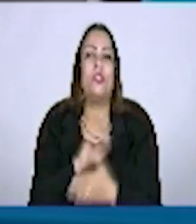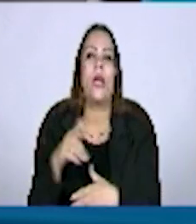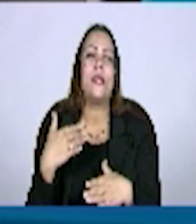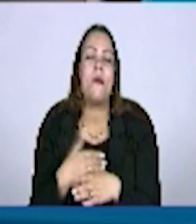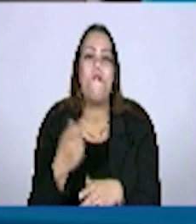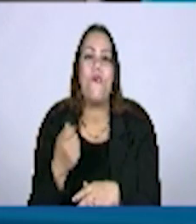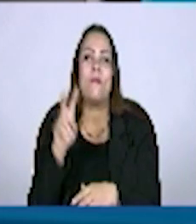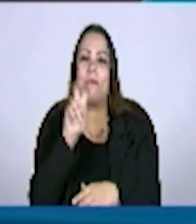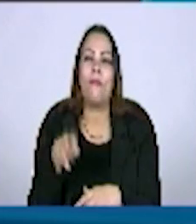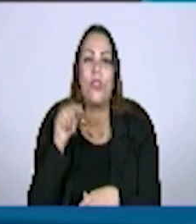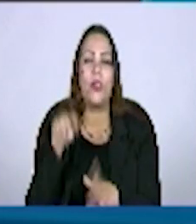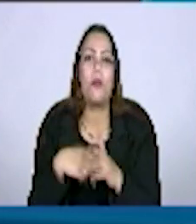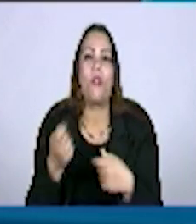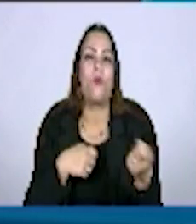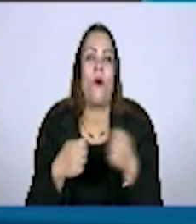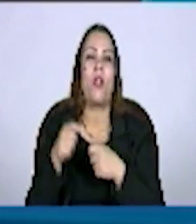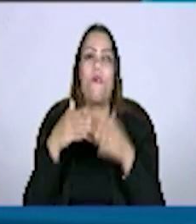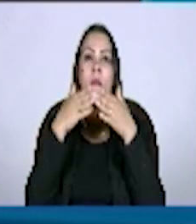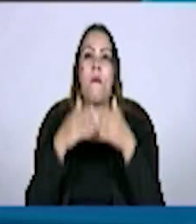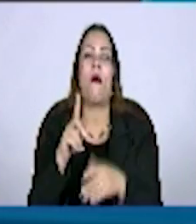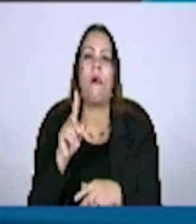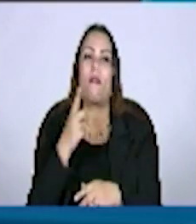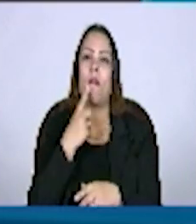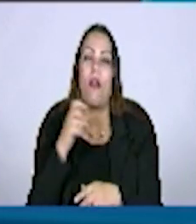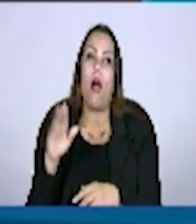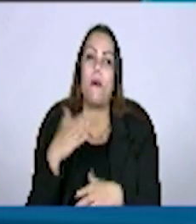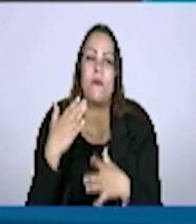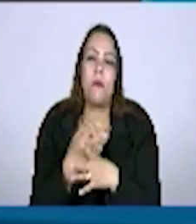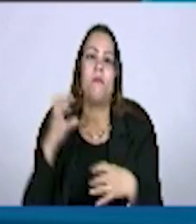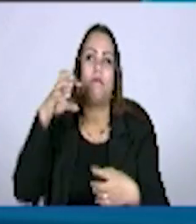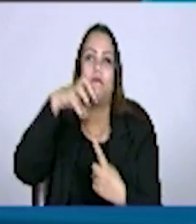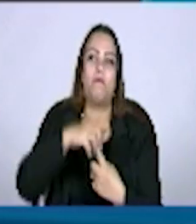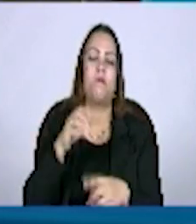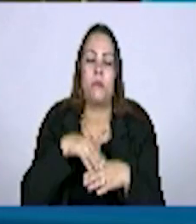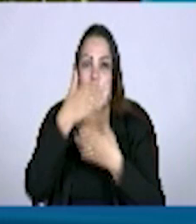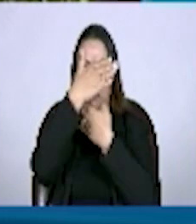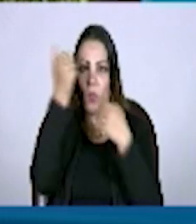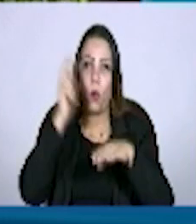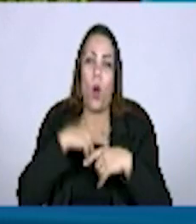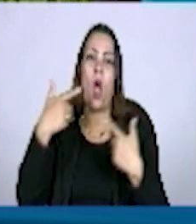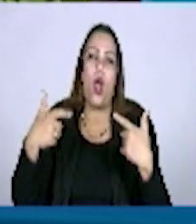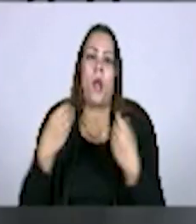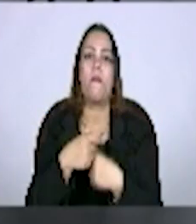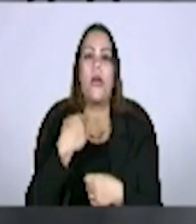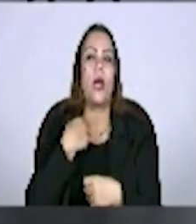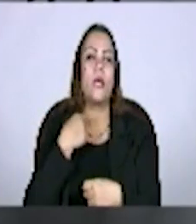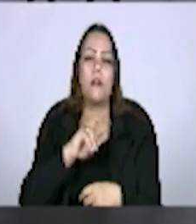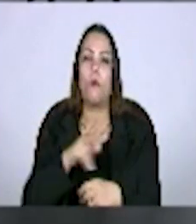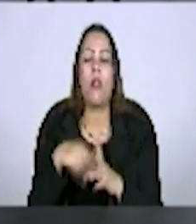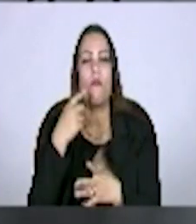ا مساله التجاره في البحر الاحمر نتيجه هجمات الح ين والحرب في غزه وخلافه